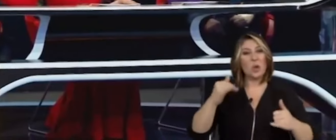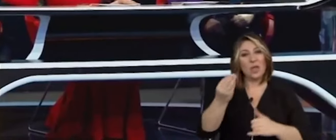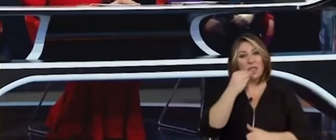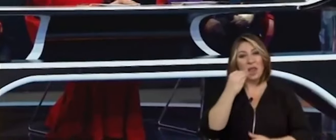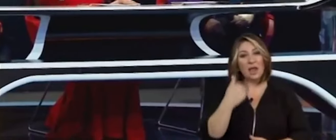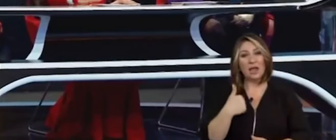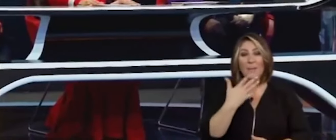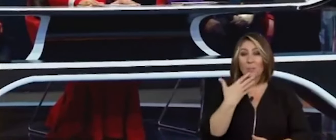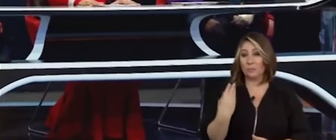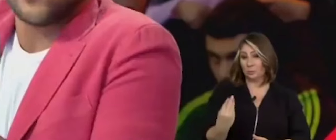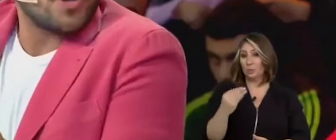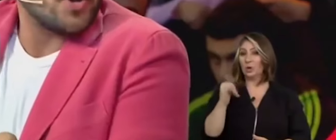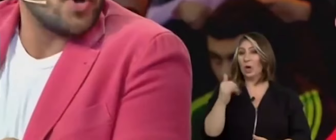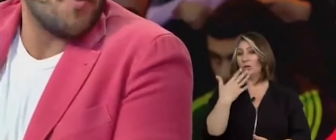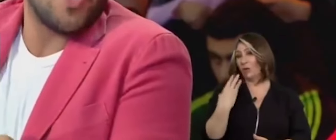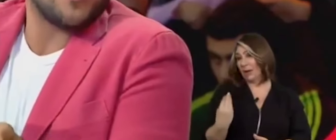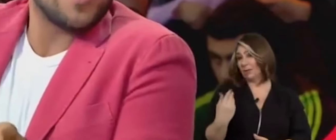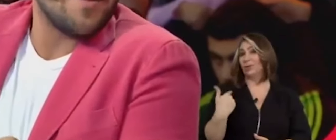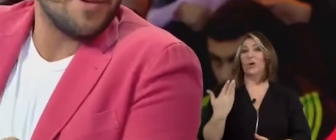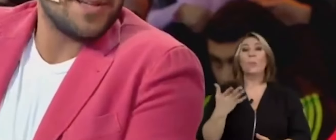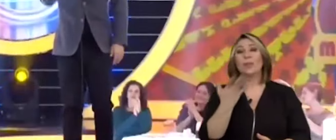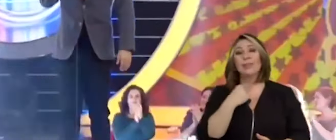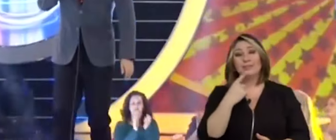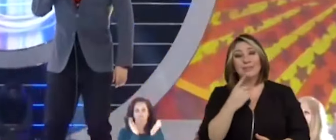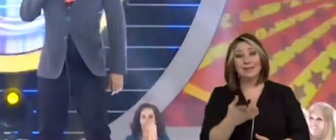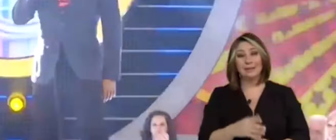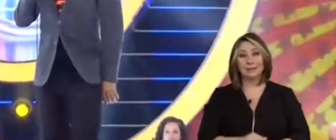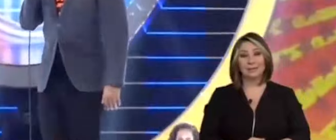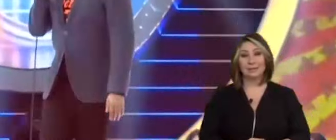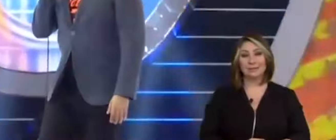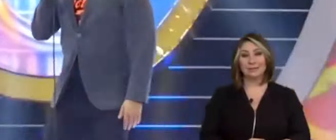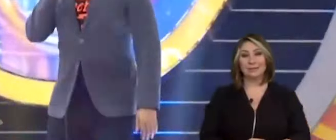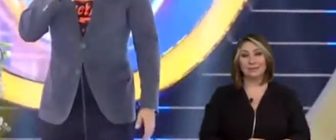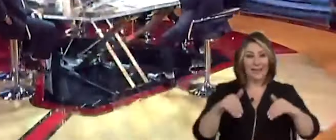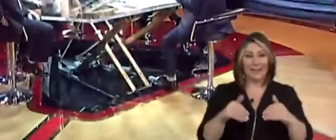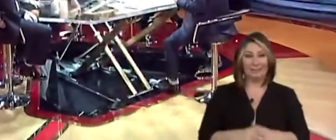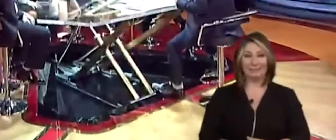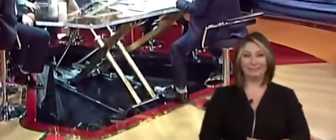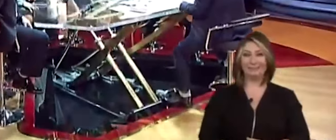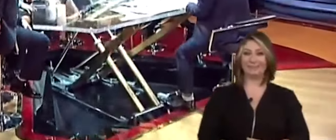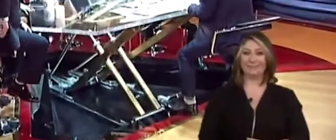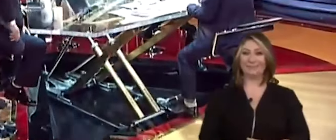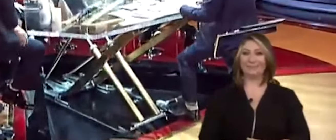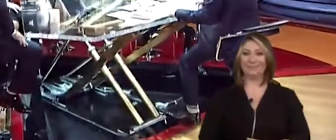yediler. Hep evet, yüzüm güzel, hep kilo bana çok yakışıyor. Böyle daha sempatik. Yaş yollarından...